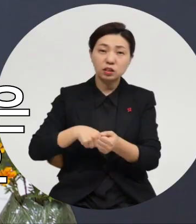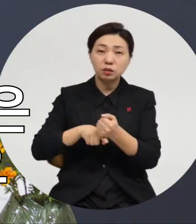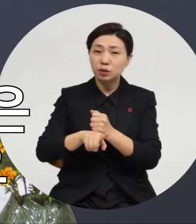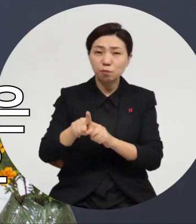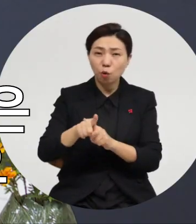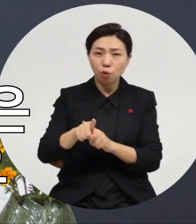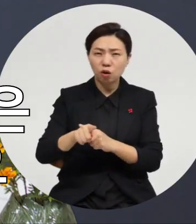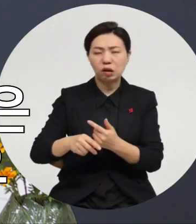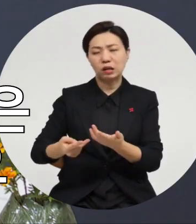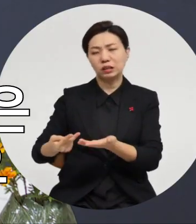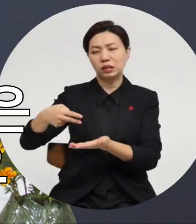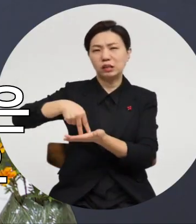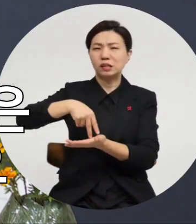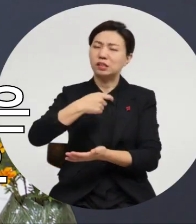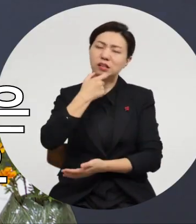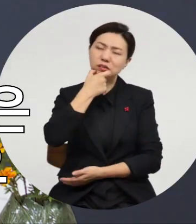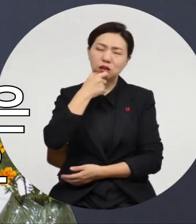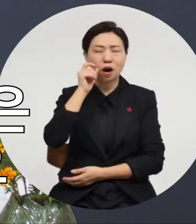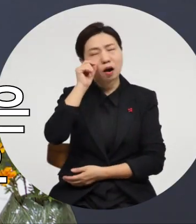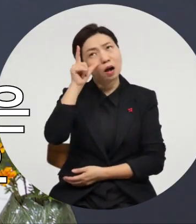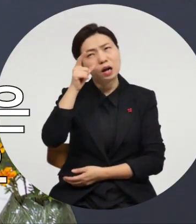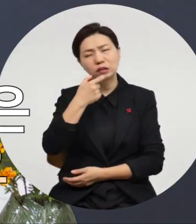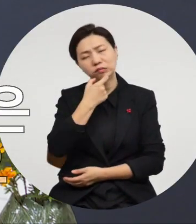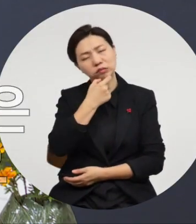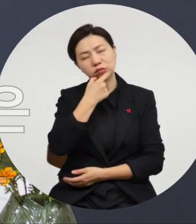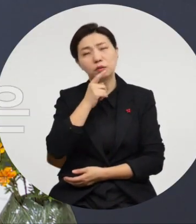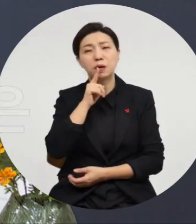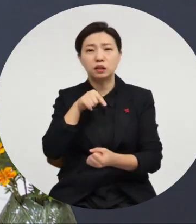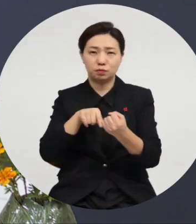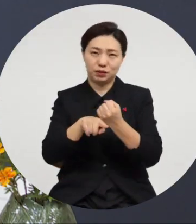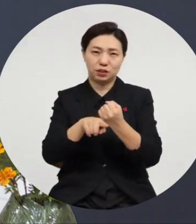결심하는 것은 일어나기 싫다는 얘기예요.